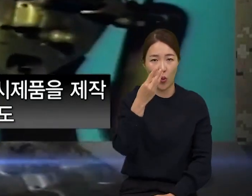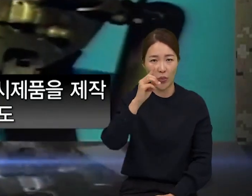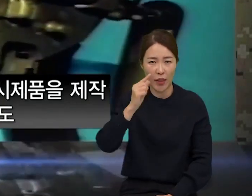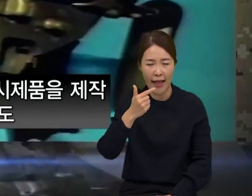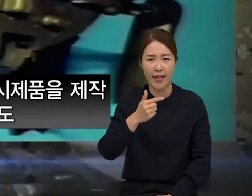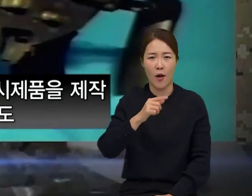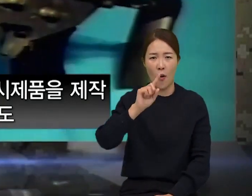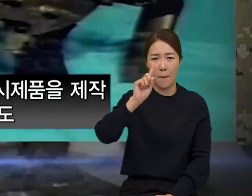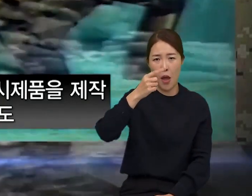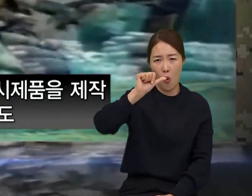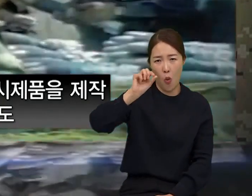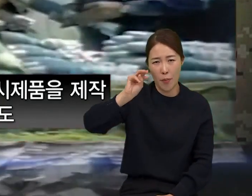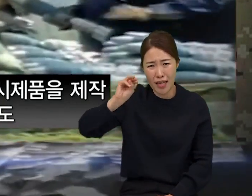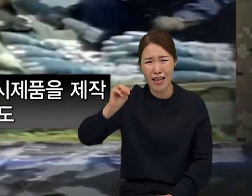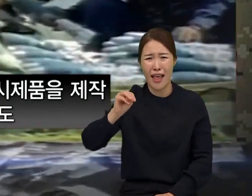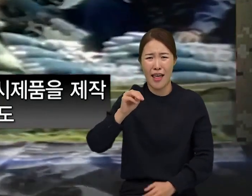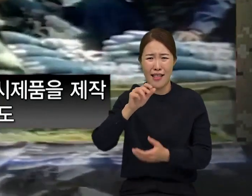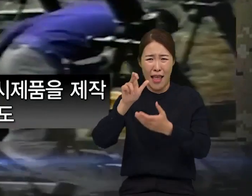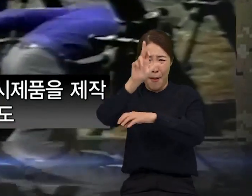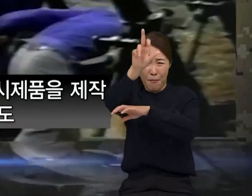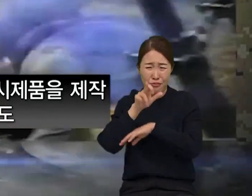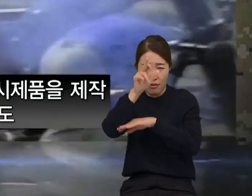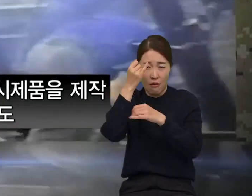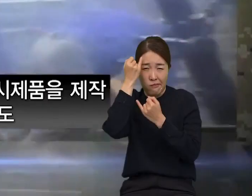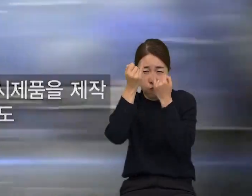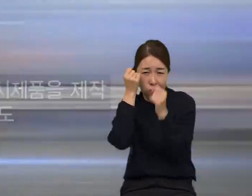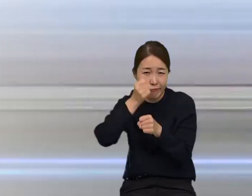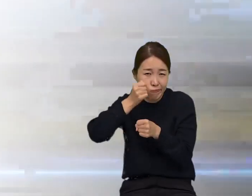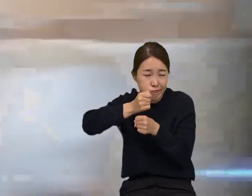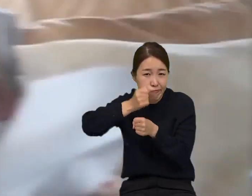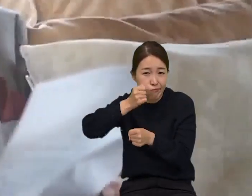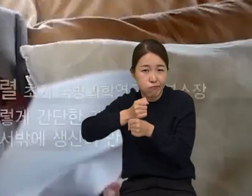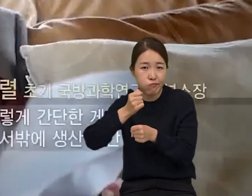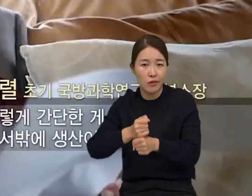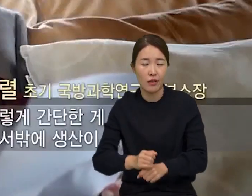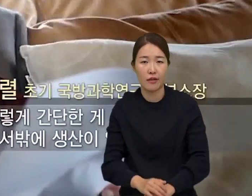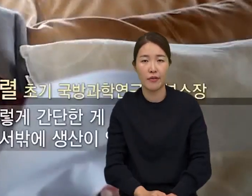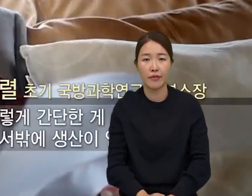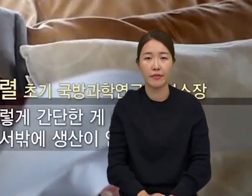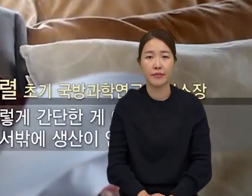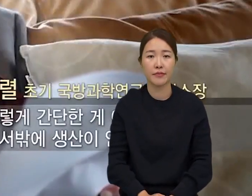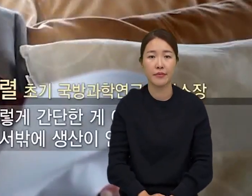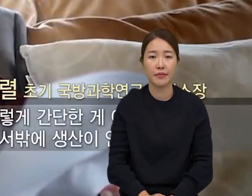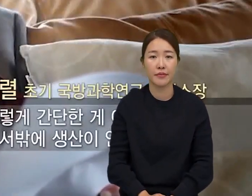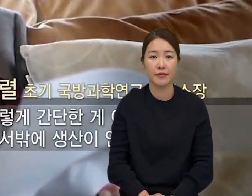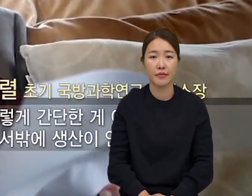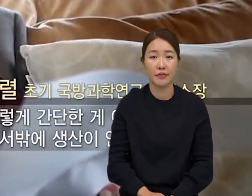유도탄과 105mm 대포 개발에도 나섰다. 신흥인 장군님이